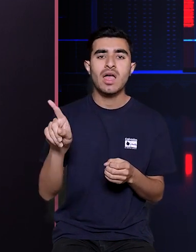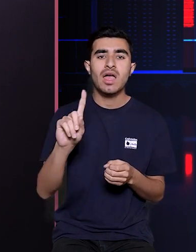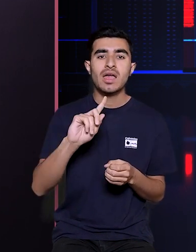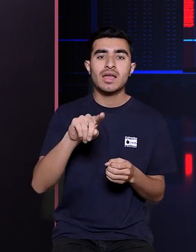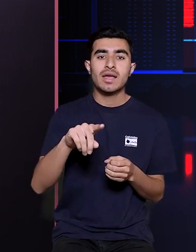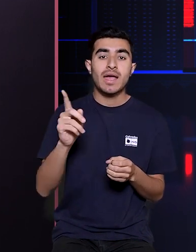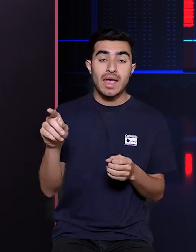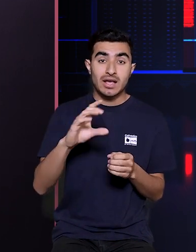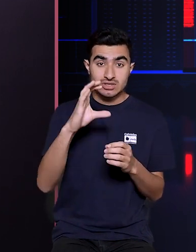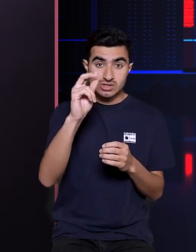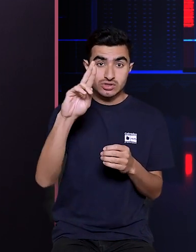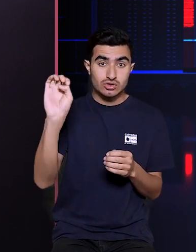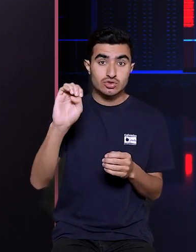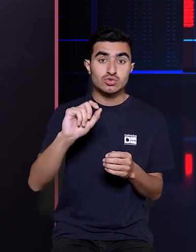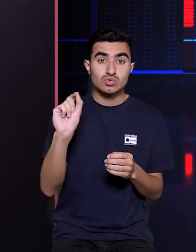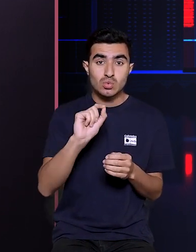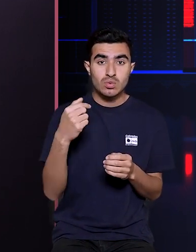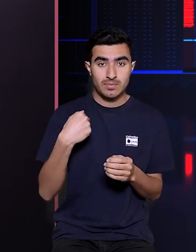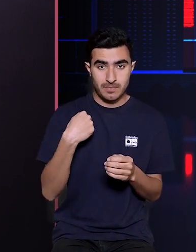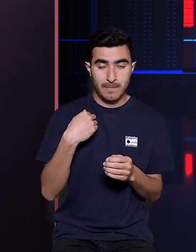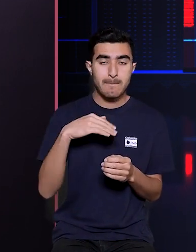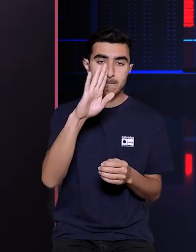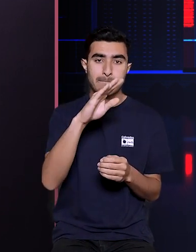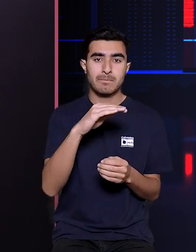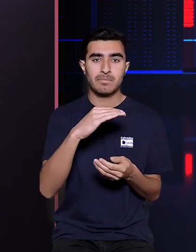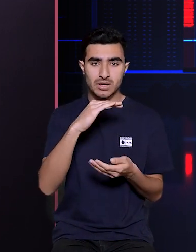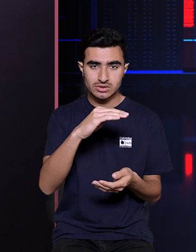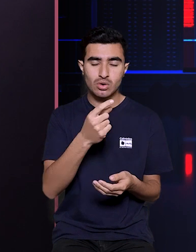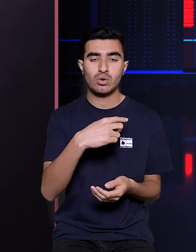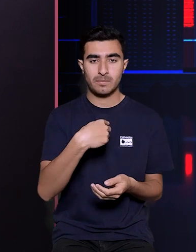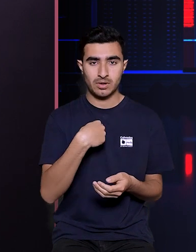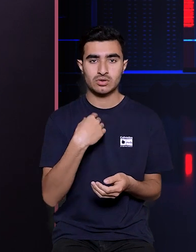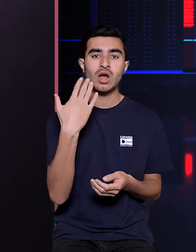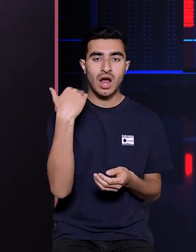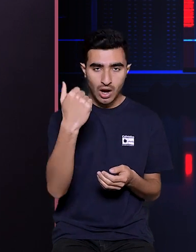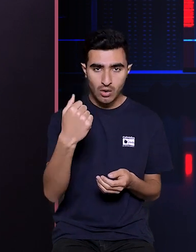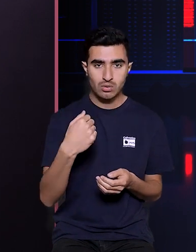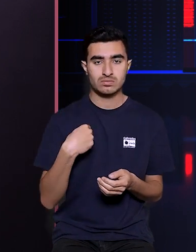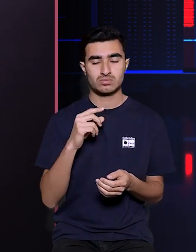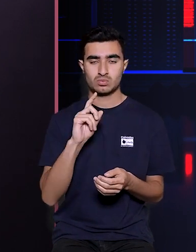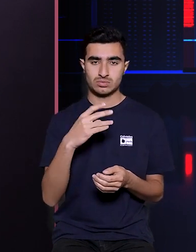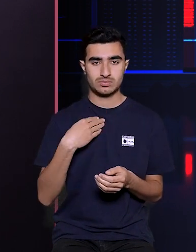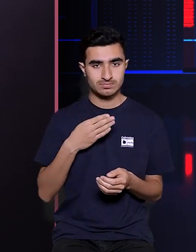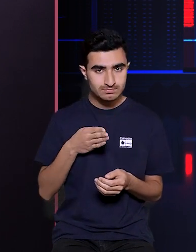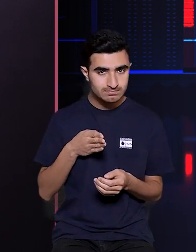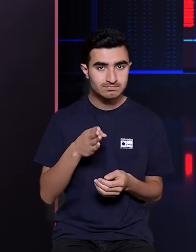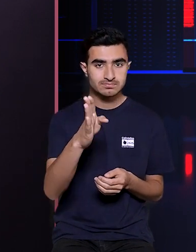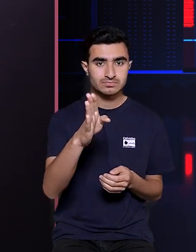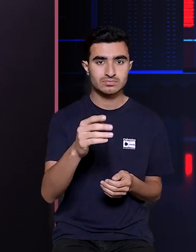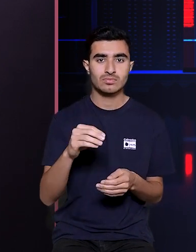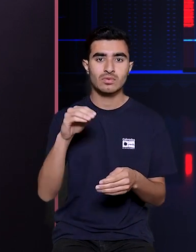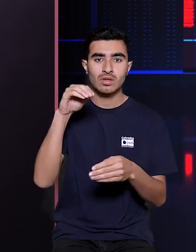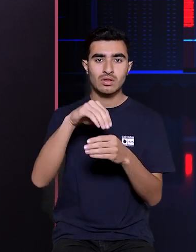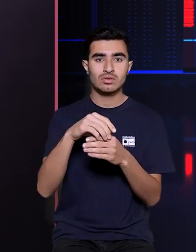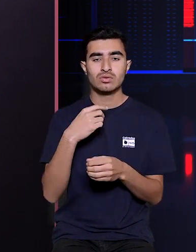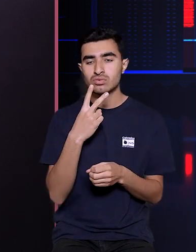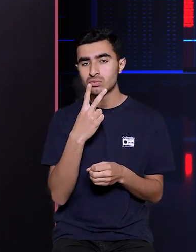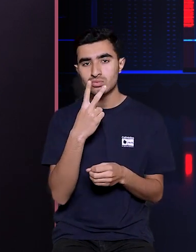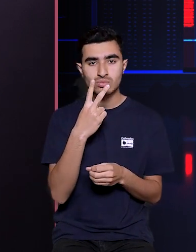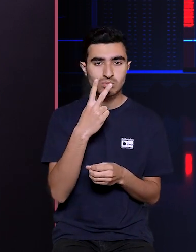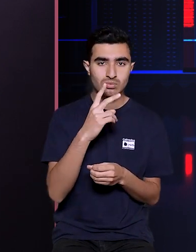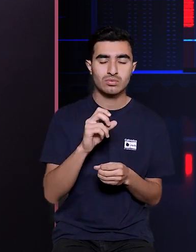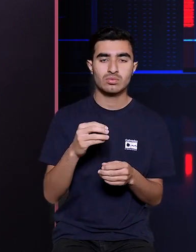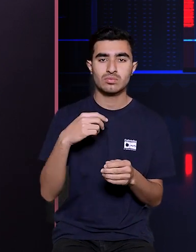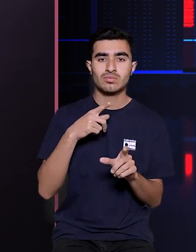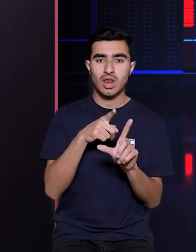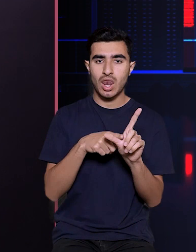को और मुझे दावत दी कि वो हमारे स्कूल को आकर देखें, क्योंकि मेरा बेटा स्कूल के लिए कुछ तोहफ़े देना चाहता